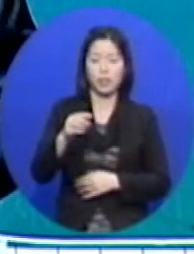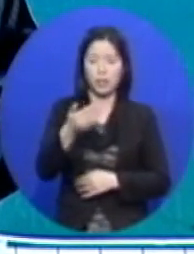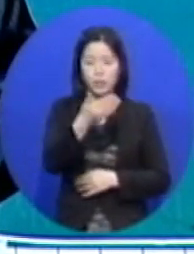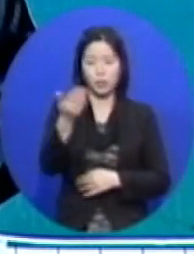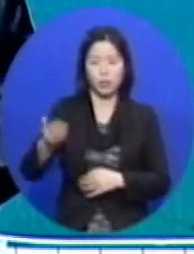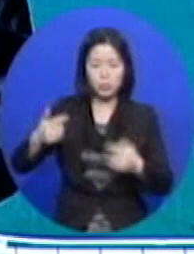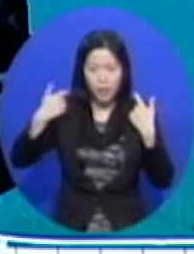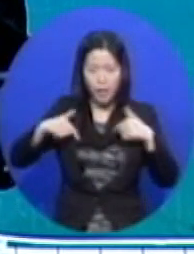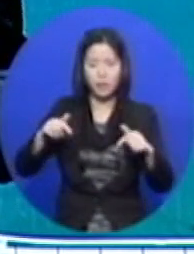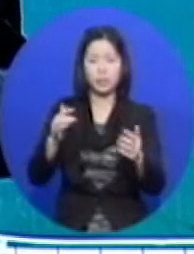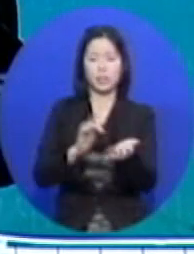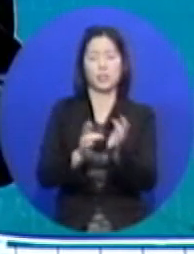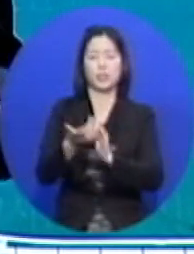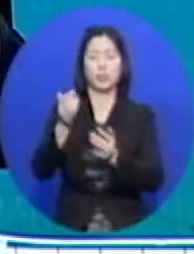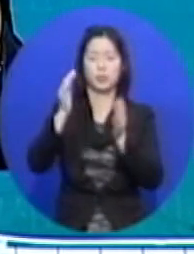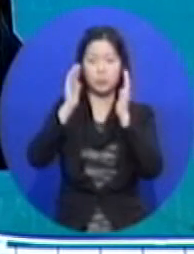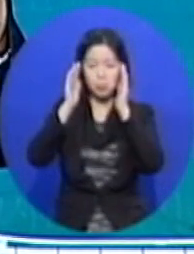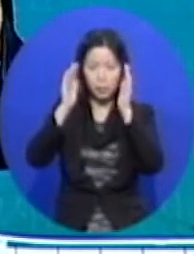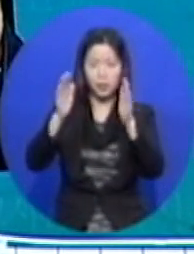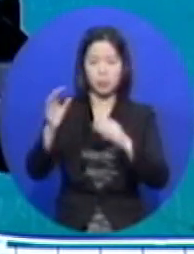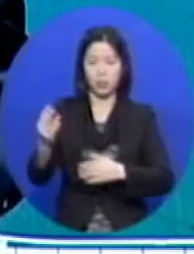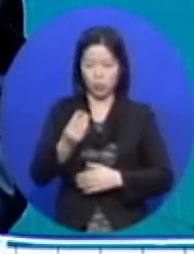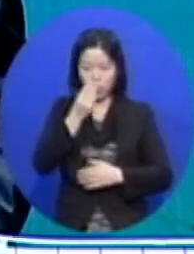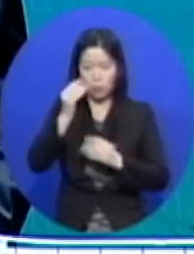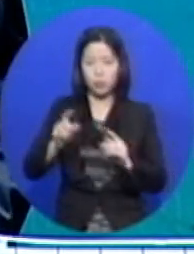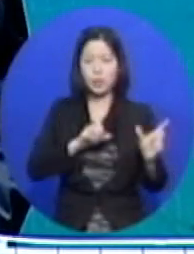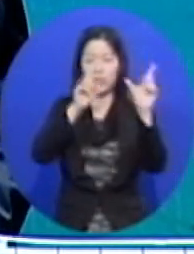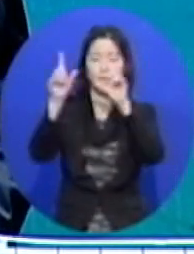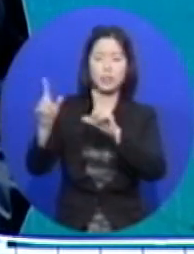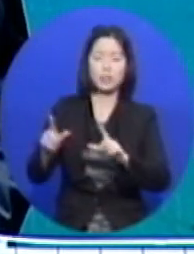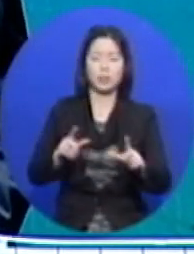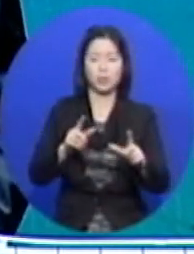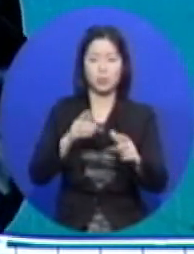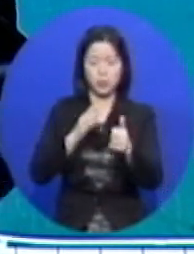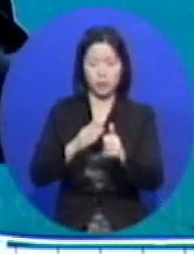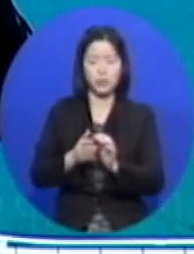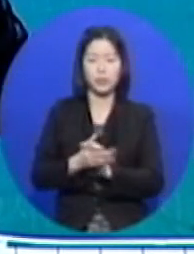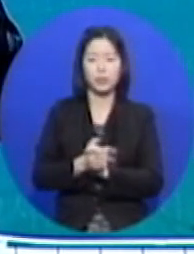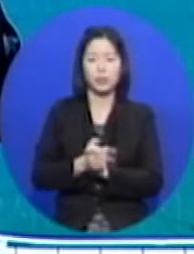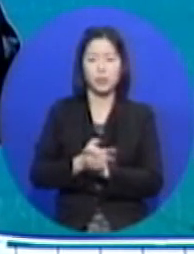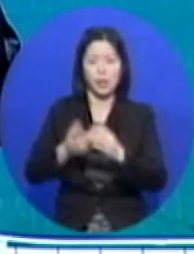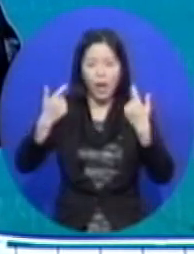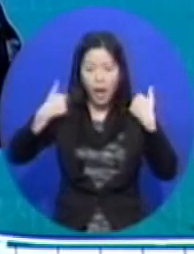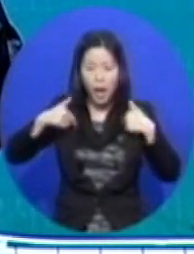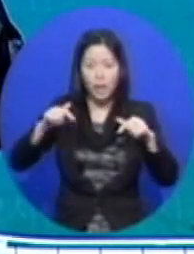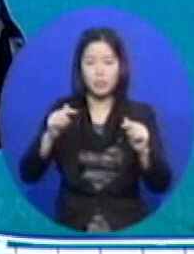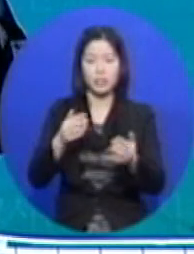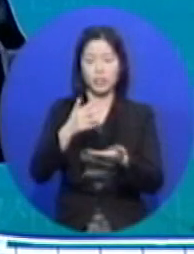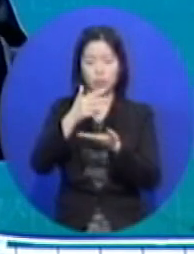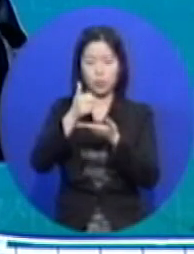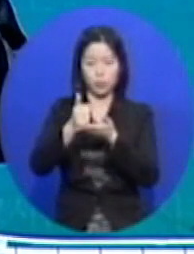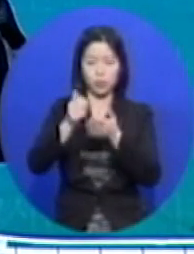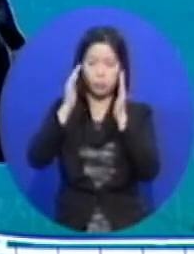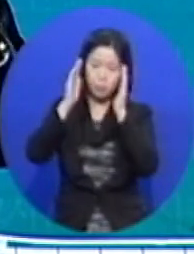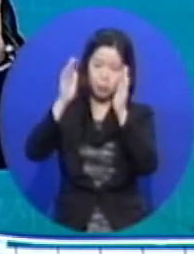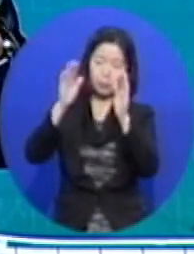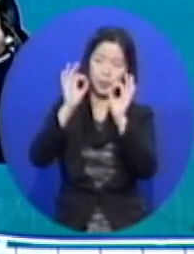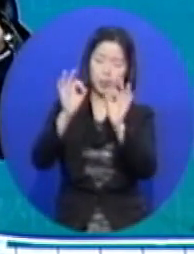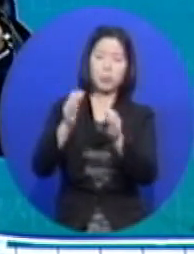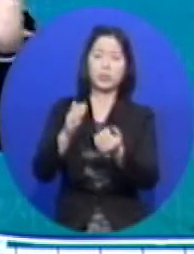예수님을 바라보면서 거룩한 삶을 사는 거야 항상 주님을 바라 보니까 이제는